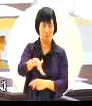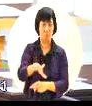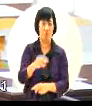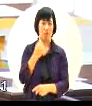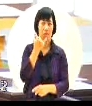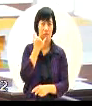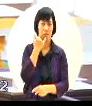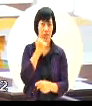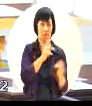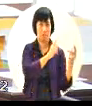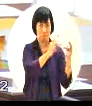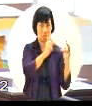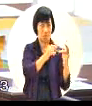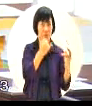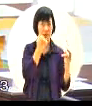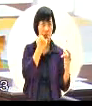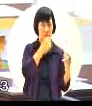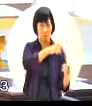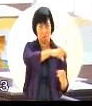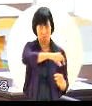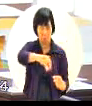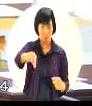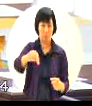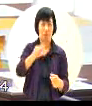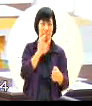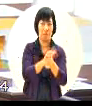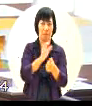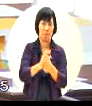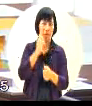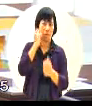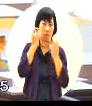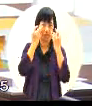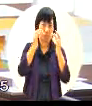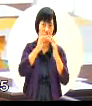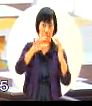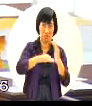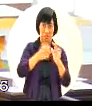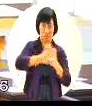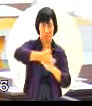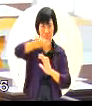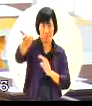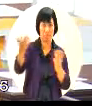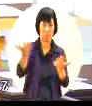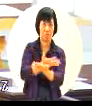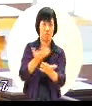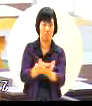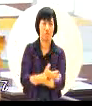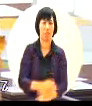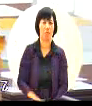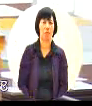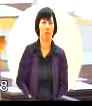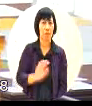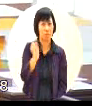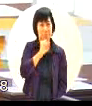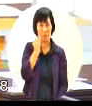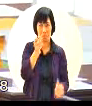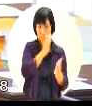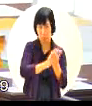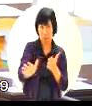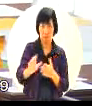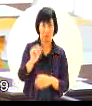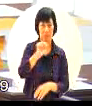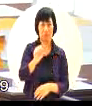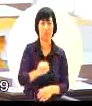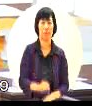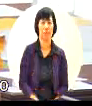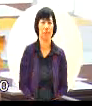捷运站做起来，咱搁在市场前路煞，前路走，以及 爱天袂使甲废无，因那废